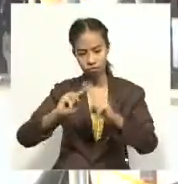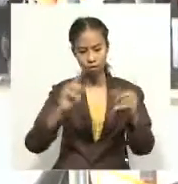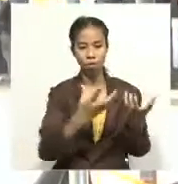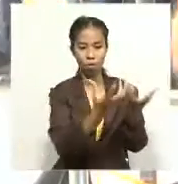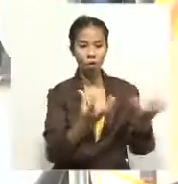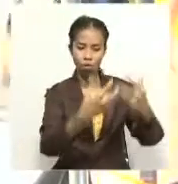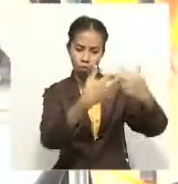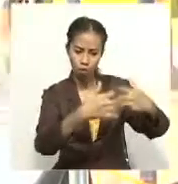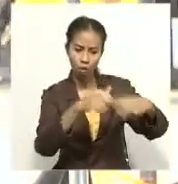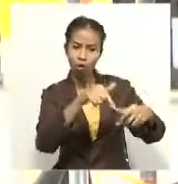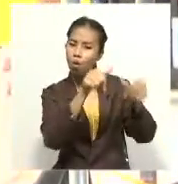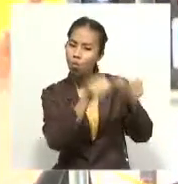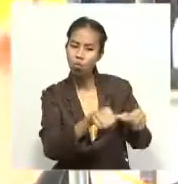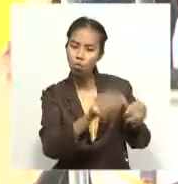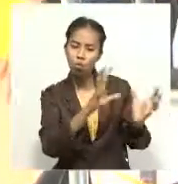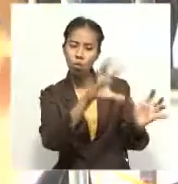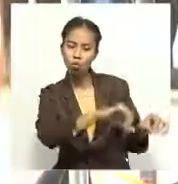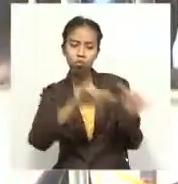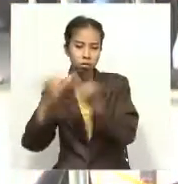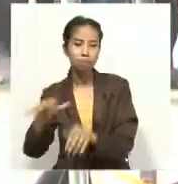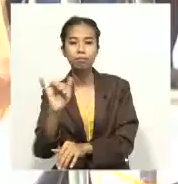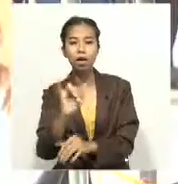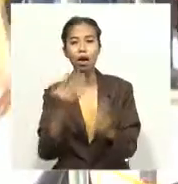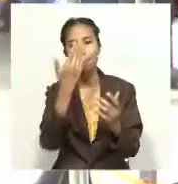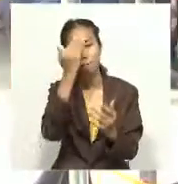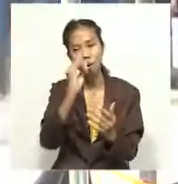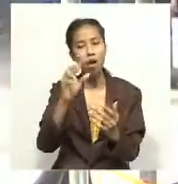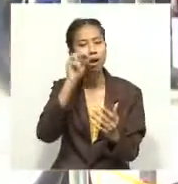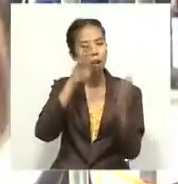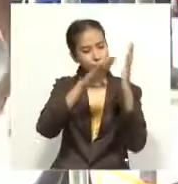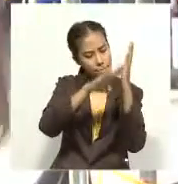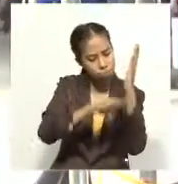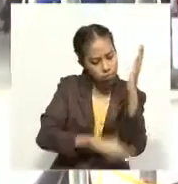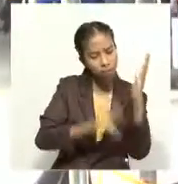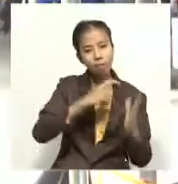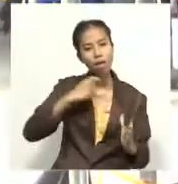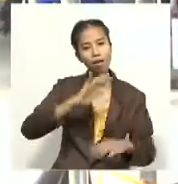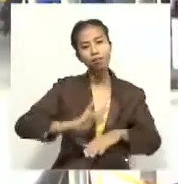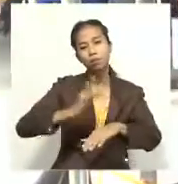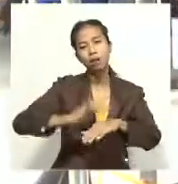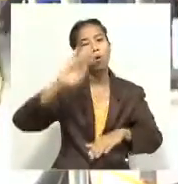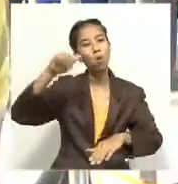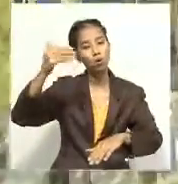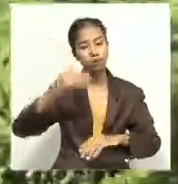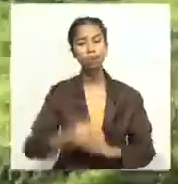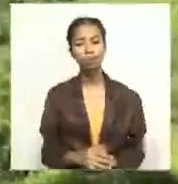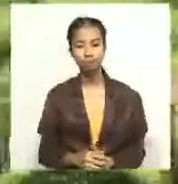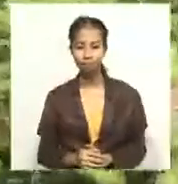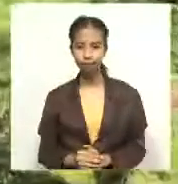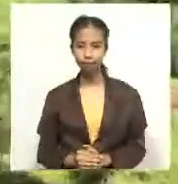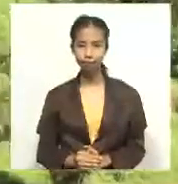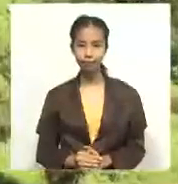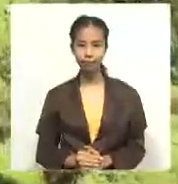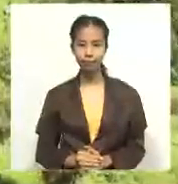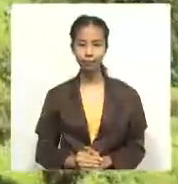ไม่สามารถที่จะขนย้ายออกมาได้ต้องรอระดับน้ำในถ้ำนั้นลดลงตามธรรมชาติก่อนครับ